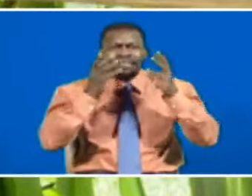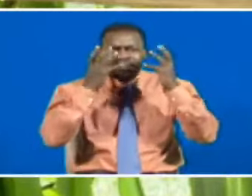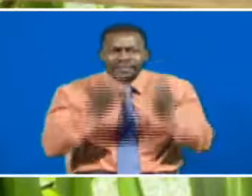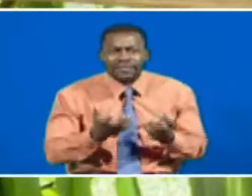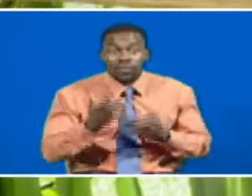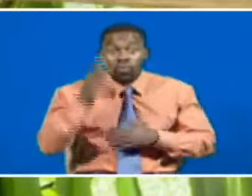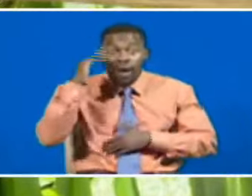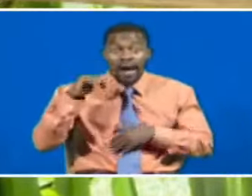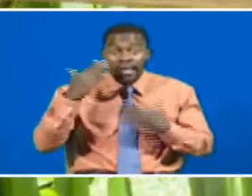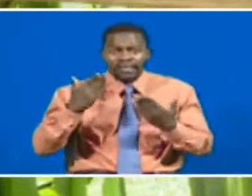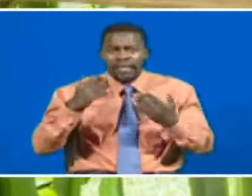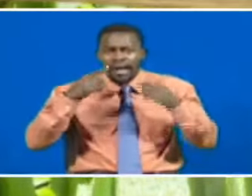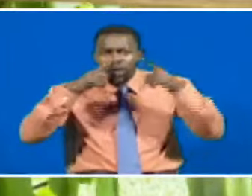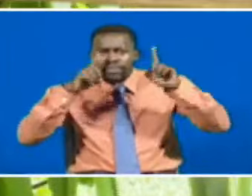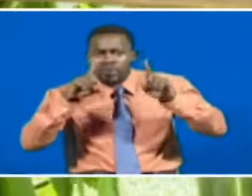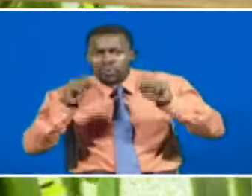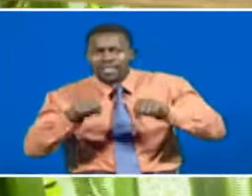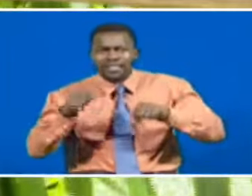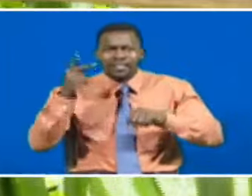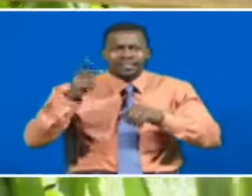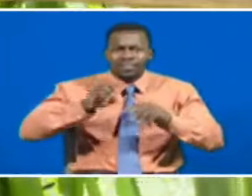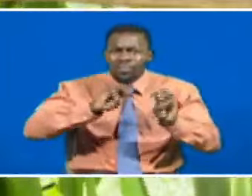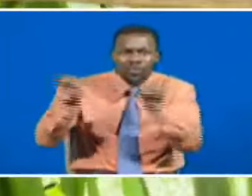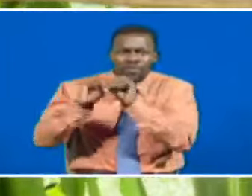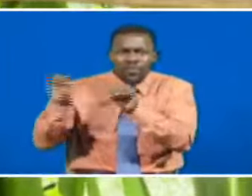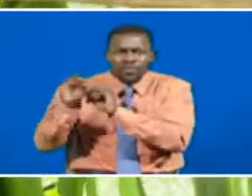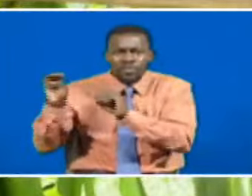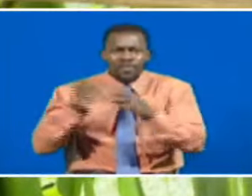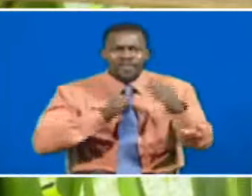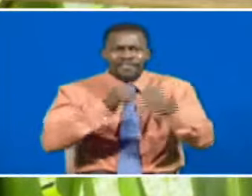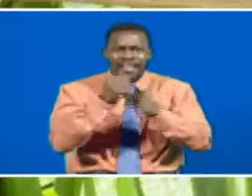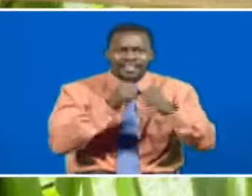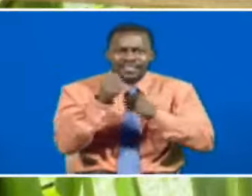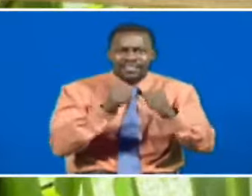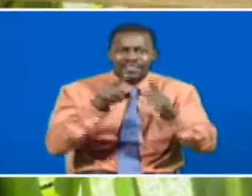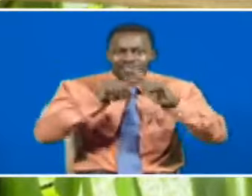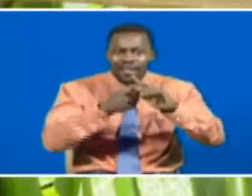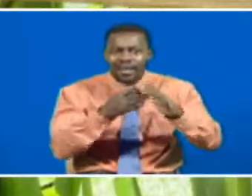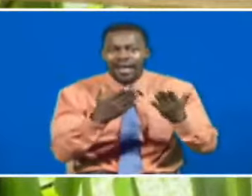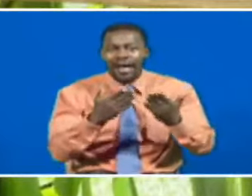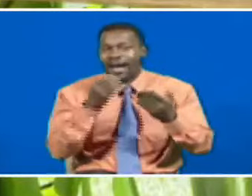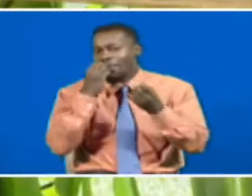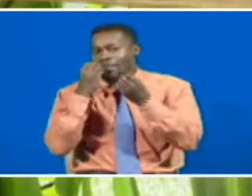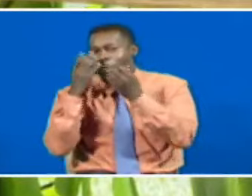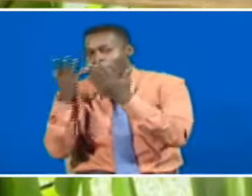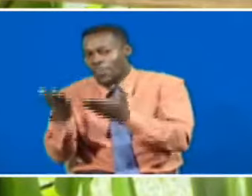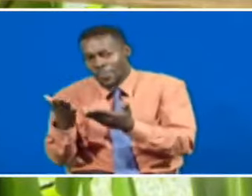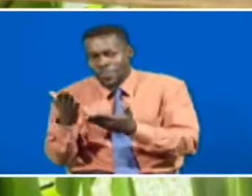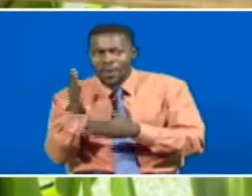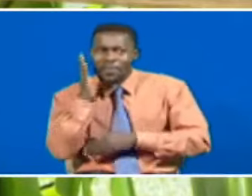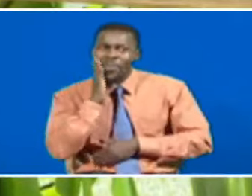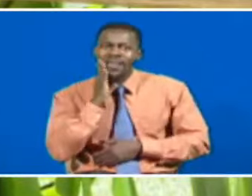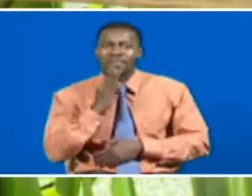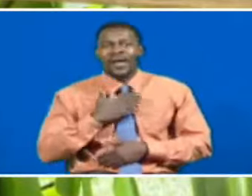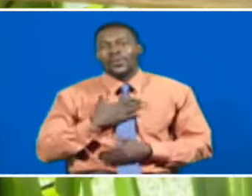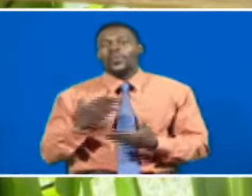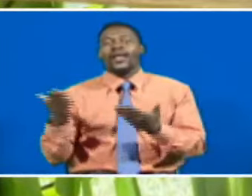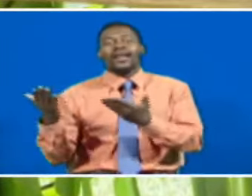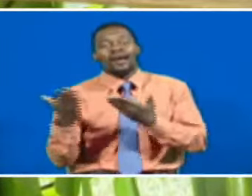Akaniambia toka mahali pale, tunaona vita itakuwa mbaya. Nikamwambia mama mzazi, karibu katika ulingo wa